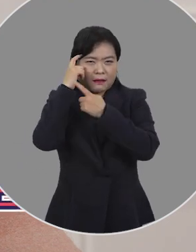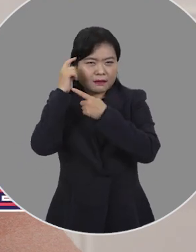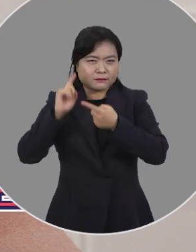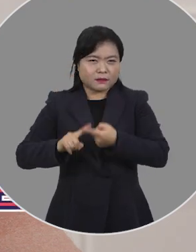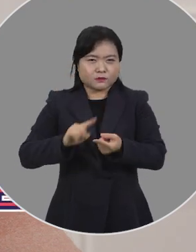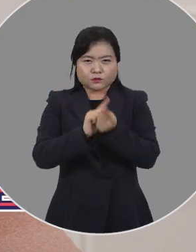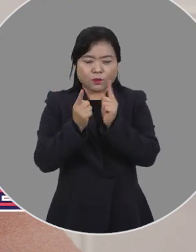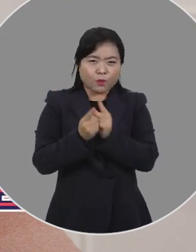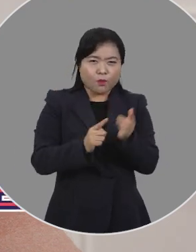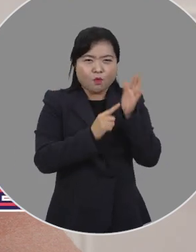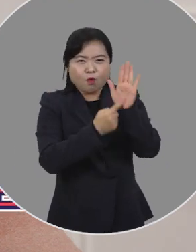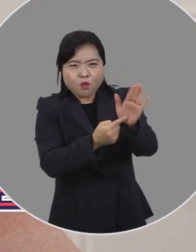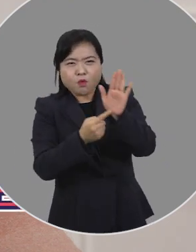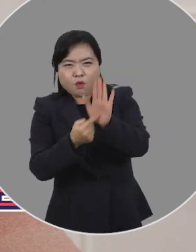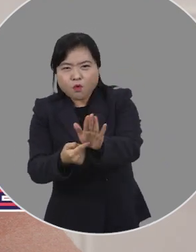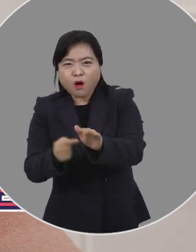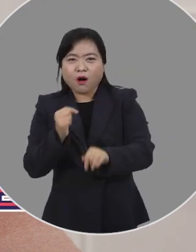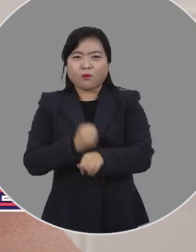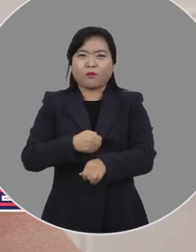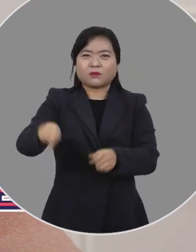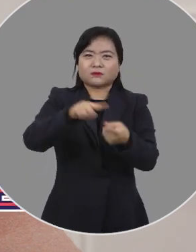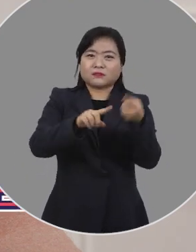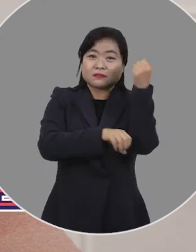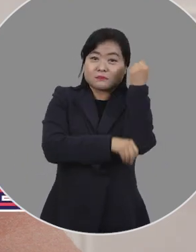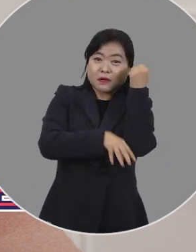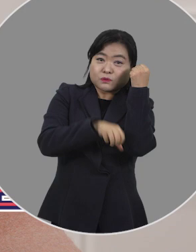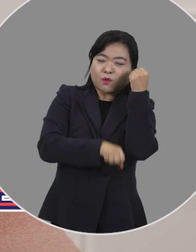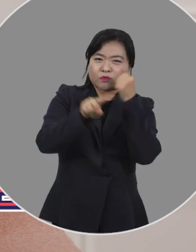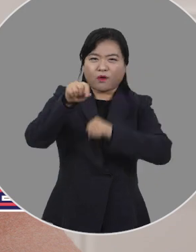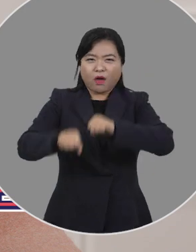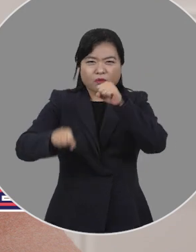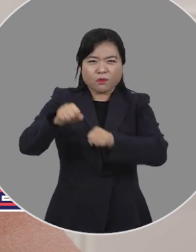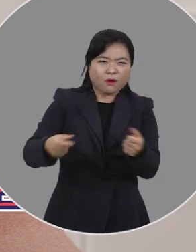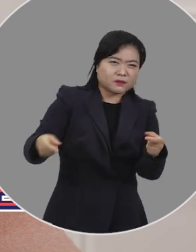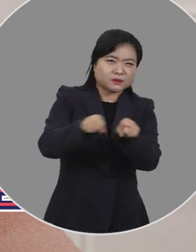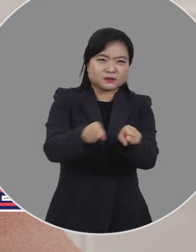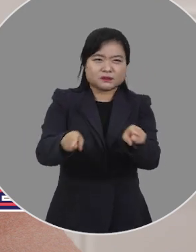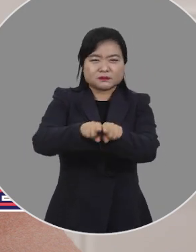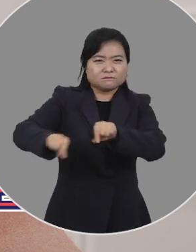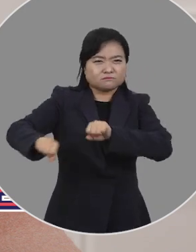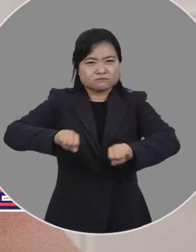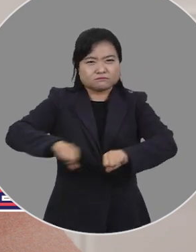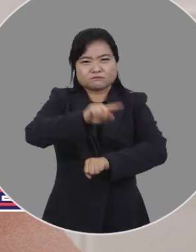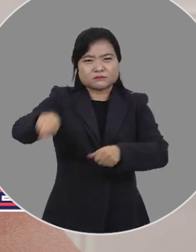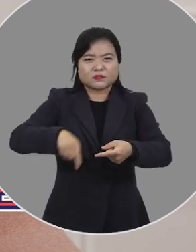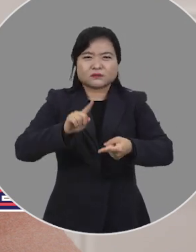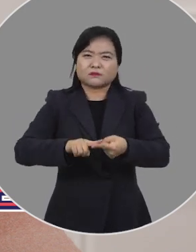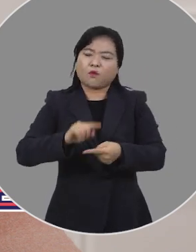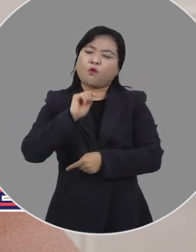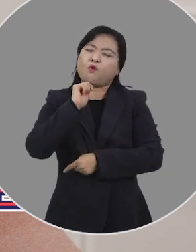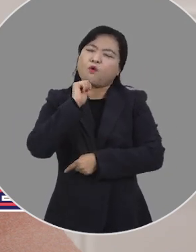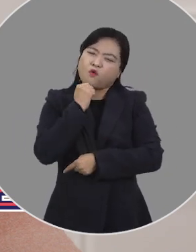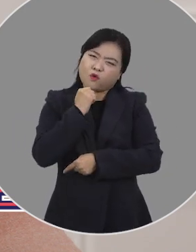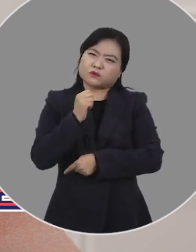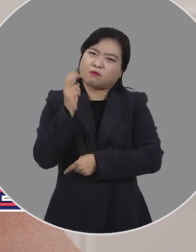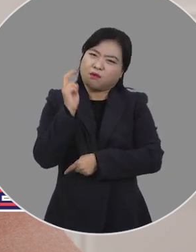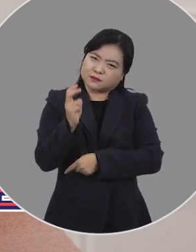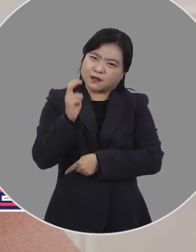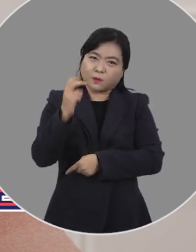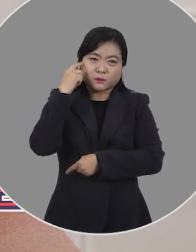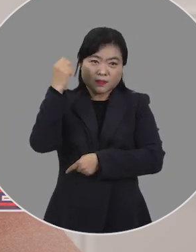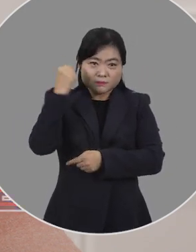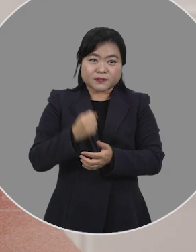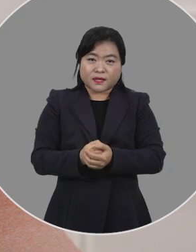있는 말을 서로 공유하고 그걸 기반으로 해서 어떤 행동에 옮기고 이런 부분들은 굉장히 어렵지 않았을까라는